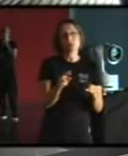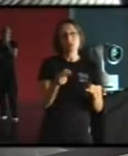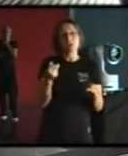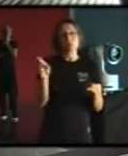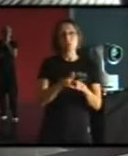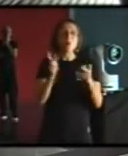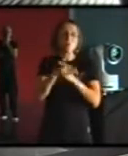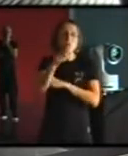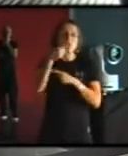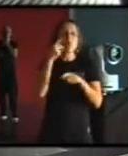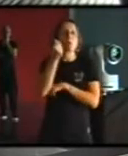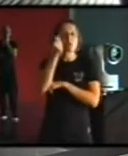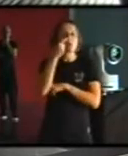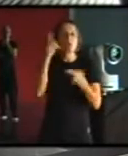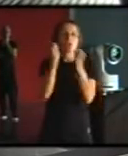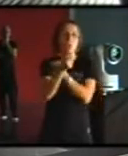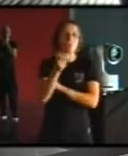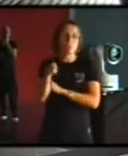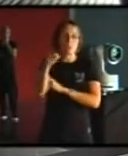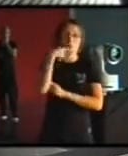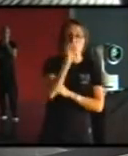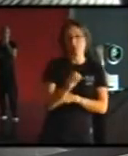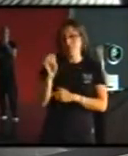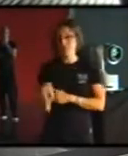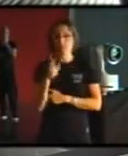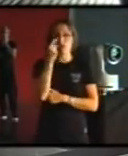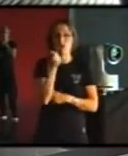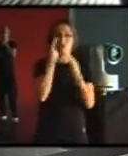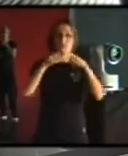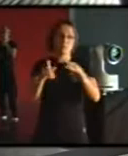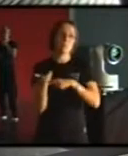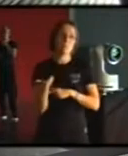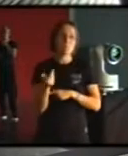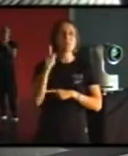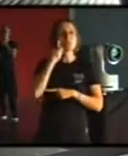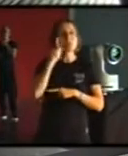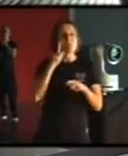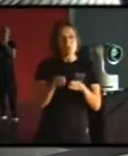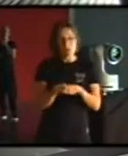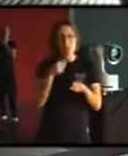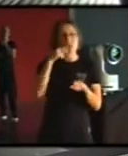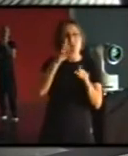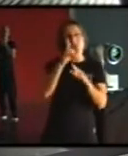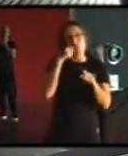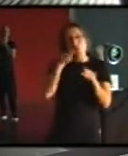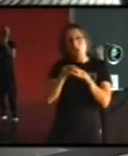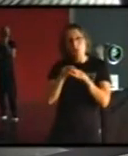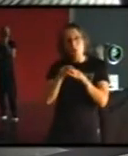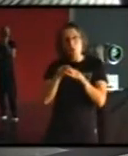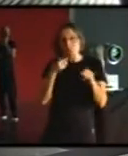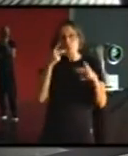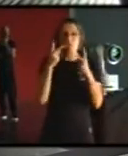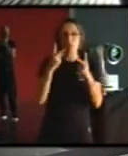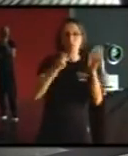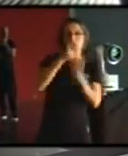d'argent. Est contre Ouest, c'est-à-dire que la D-Mark, Deutsche Mark, était beaucoup plus